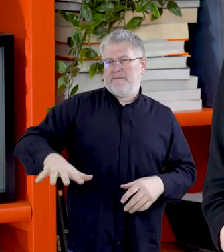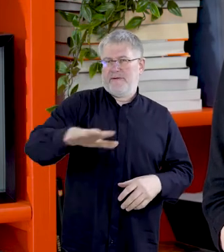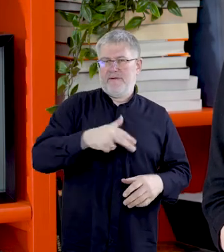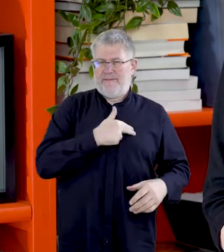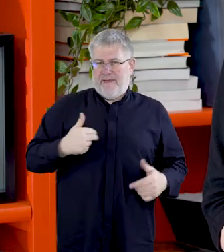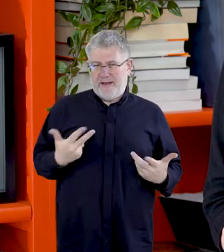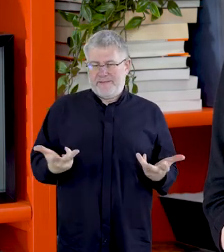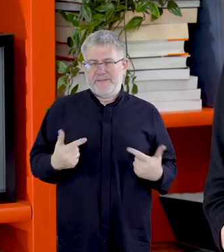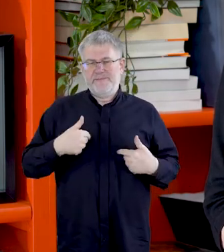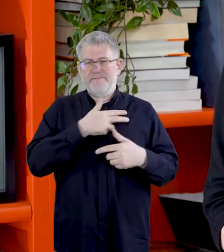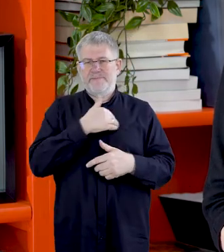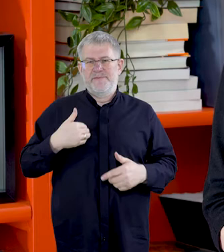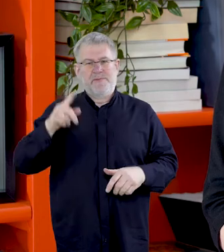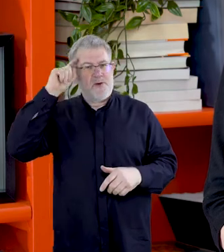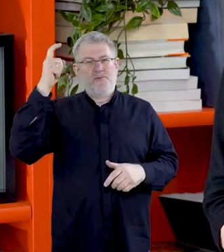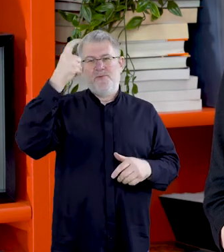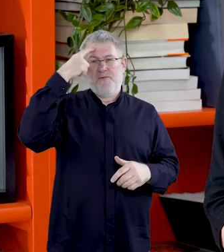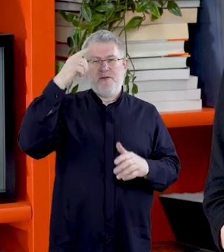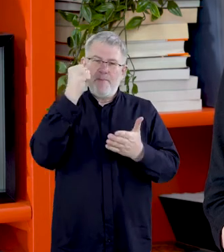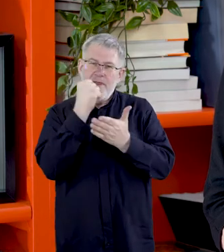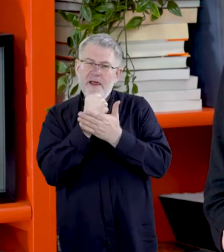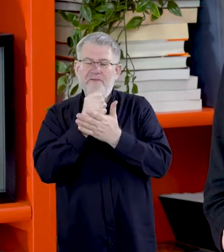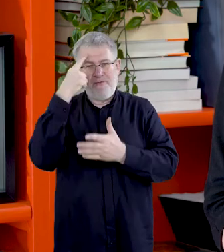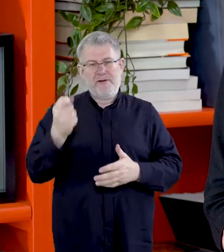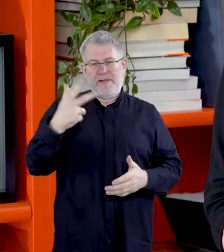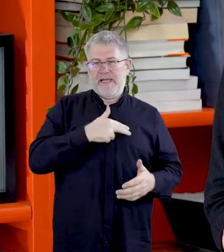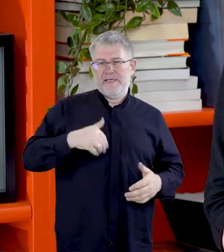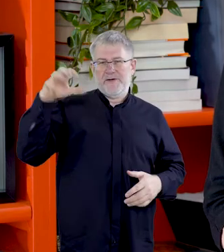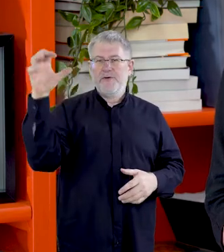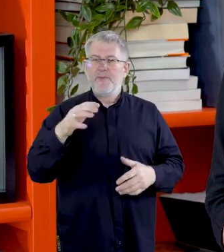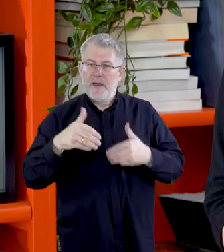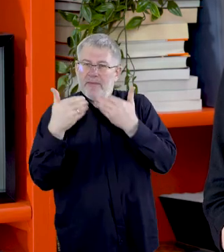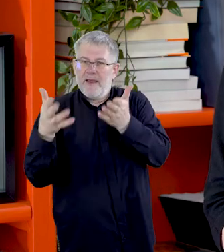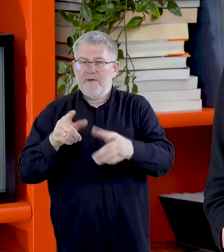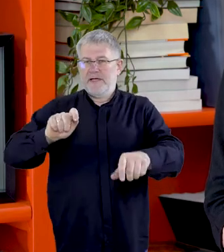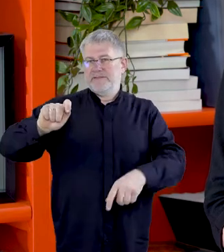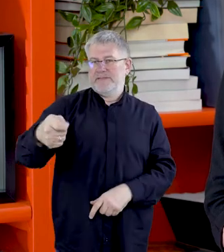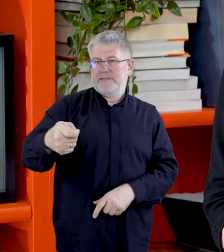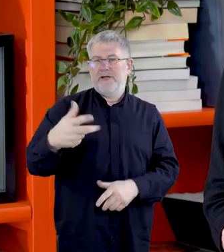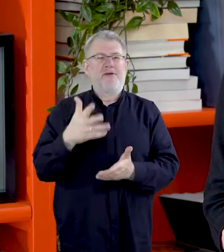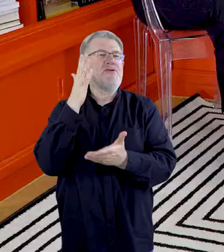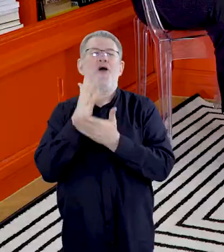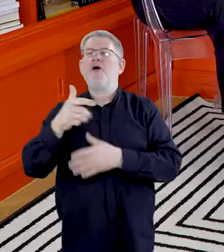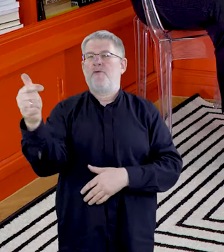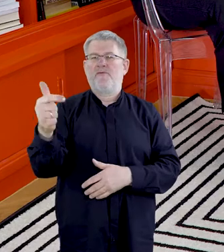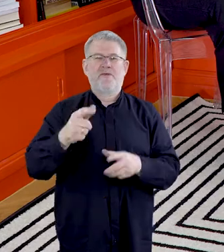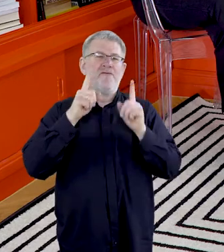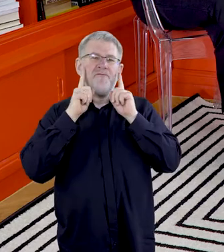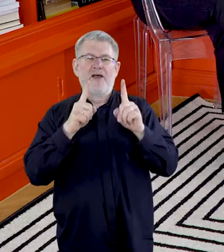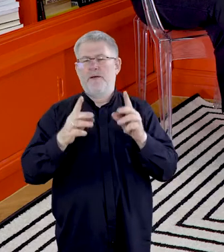nasz pan prezydent i nasza społeczność taki przydomek nadała panu prezydentowi, to on jest jedynie obowiązujący i